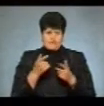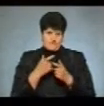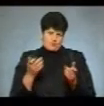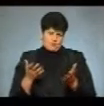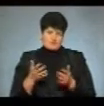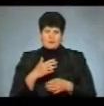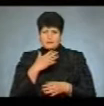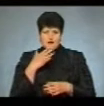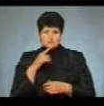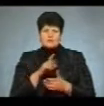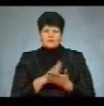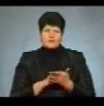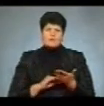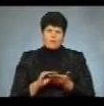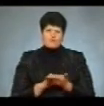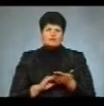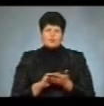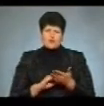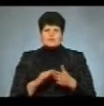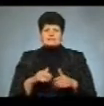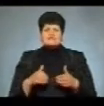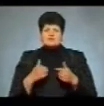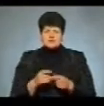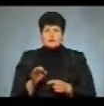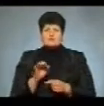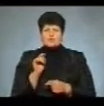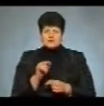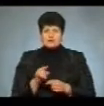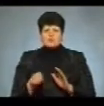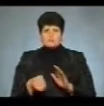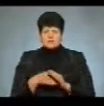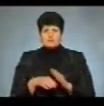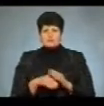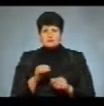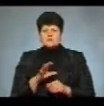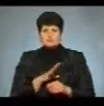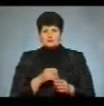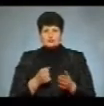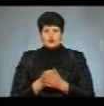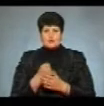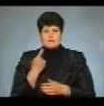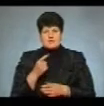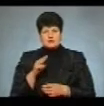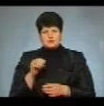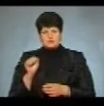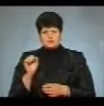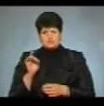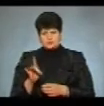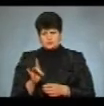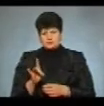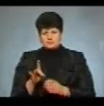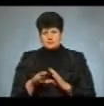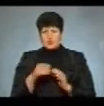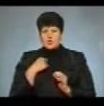Багато з них є повторні звернення про те, щоб такий підкуп виборців відбувався до першого туру голосування.